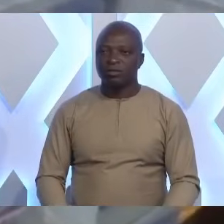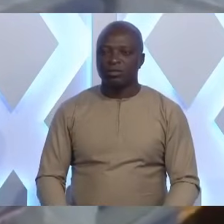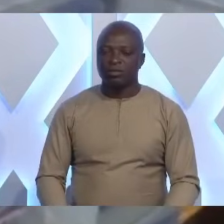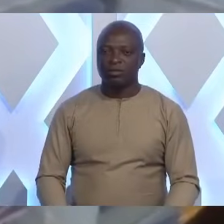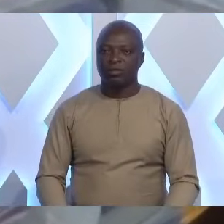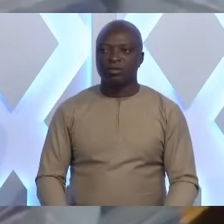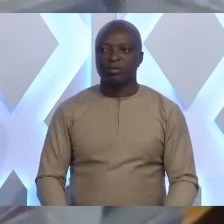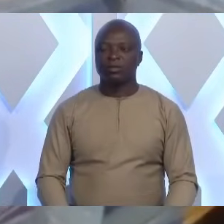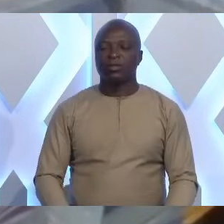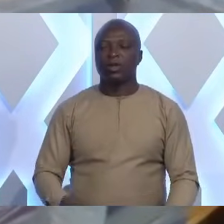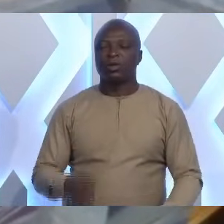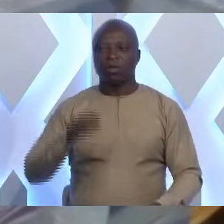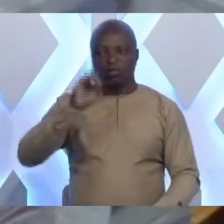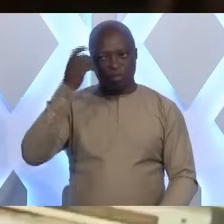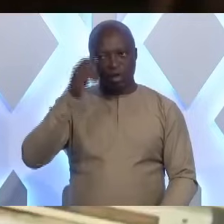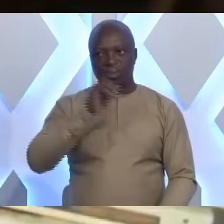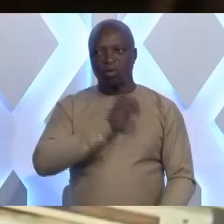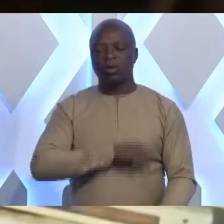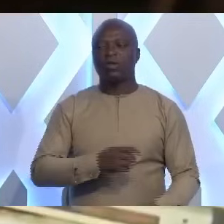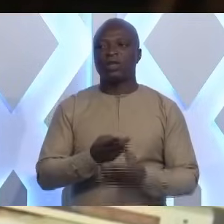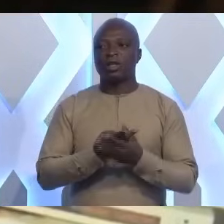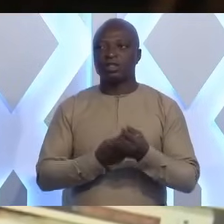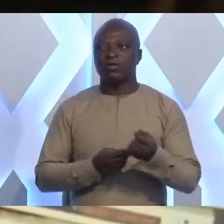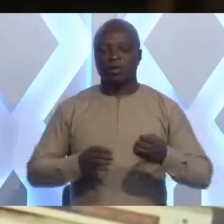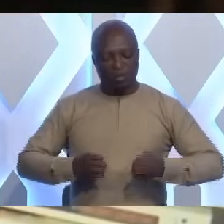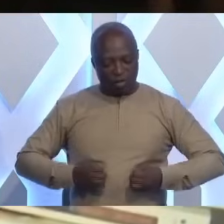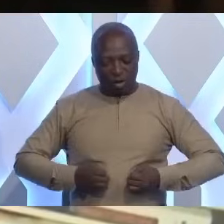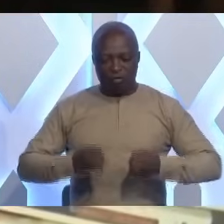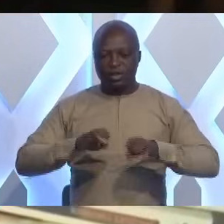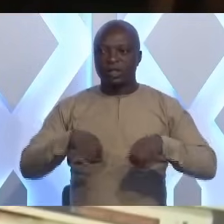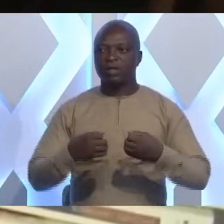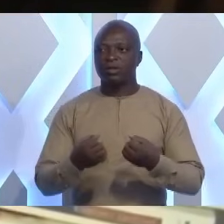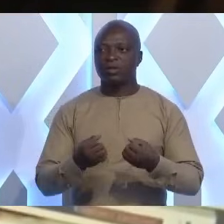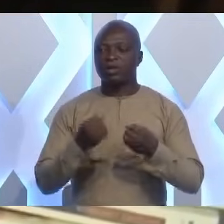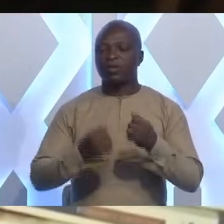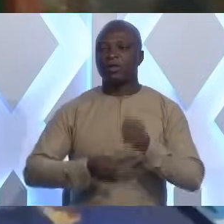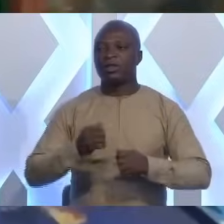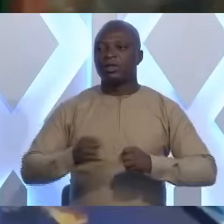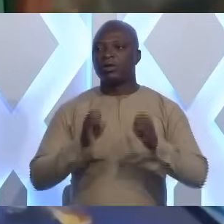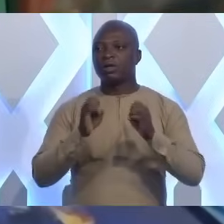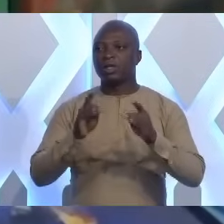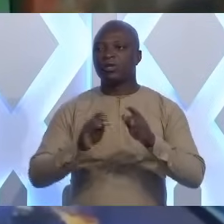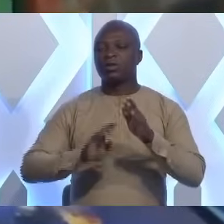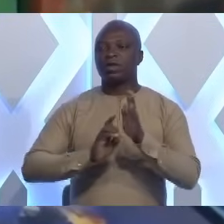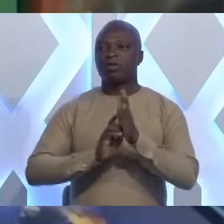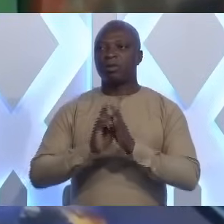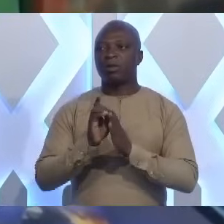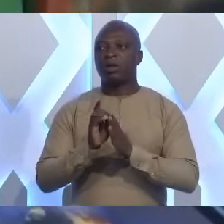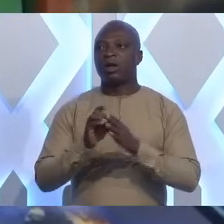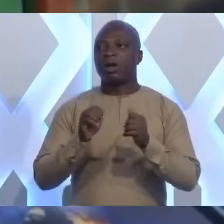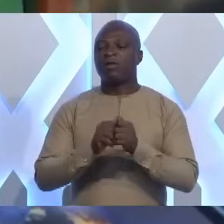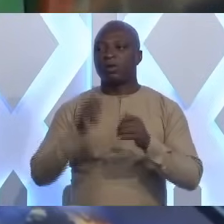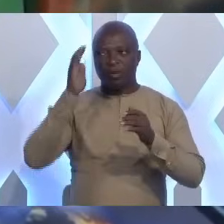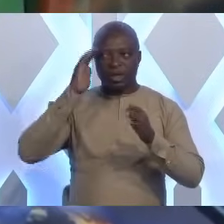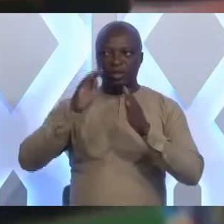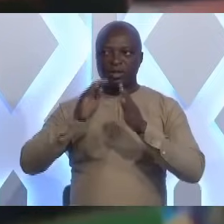Le gouvernement togolais met des bouchées doubles pour renforcer davantage son système éducatif base de développement. Au travers du